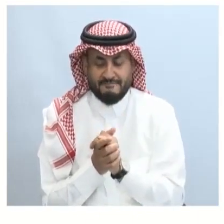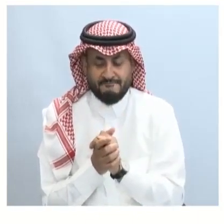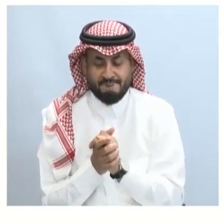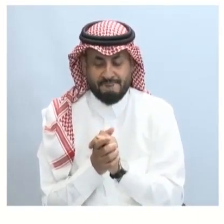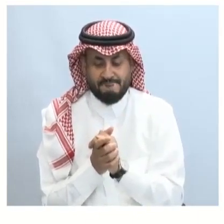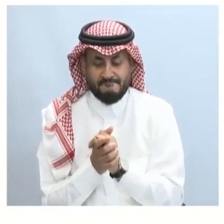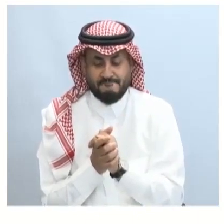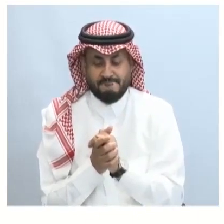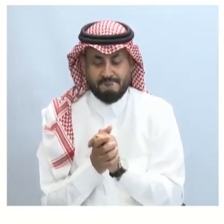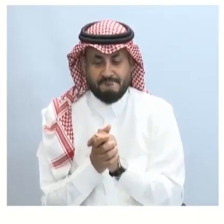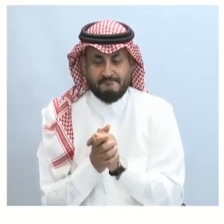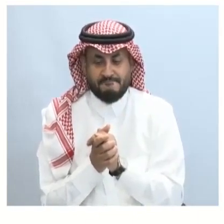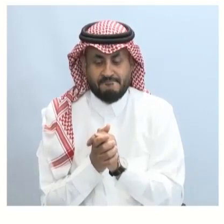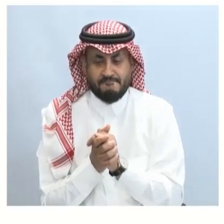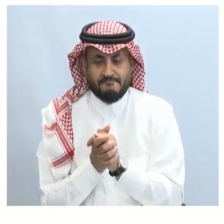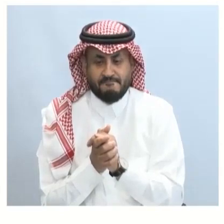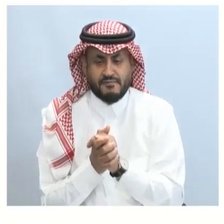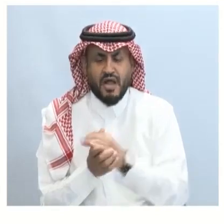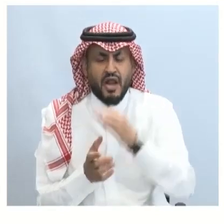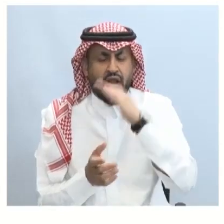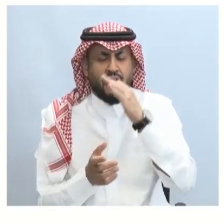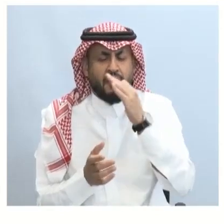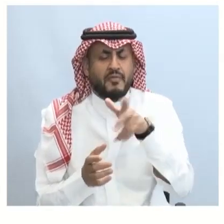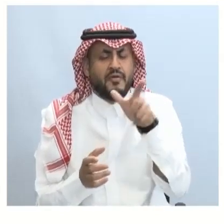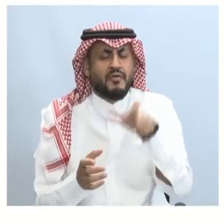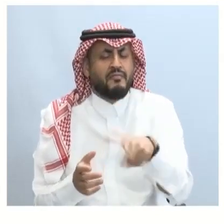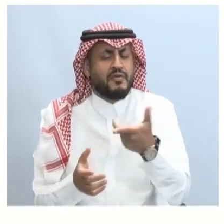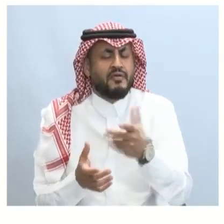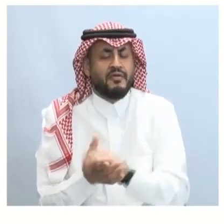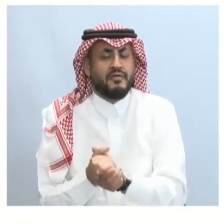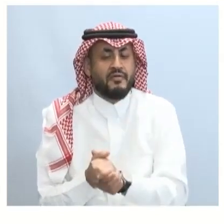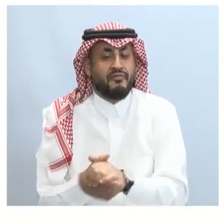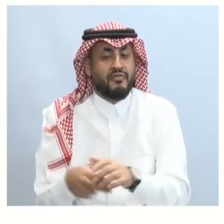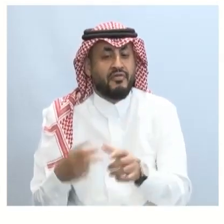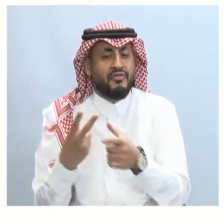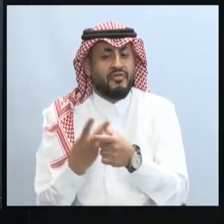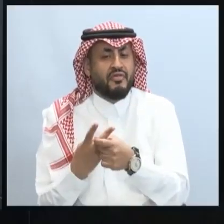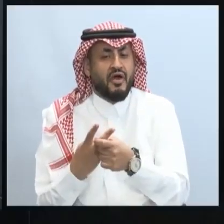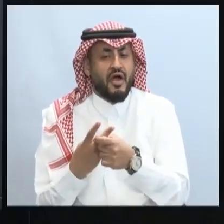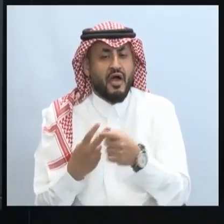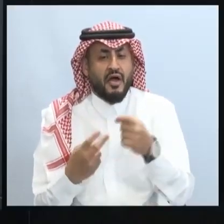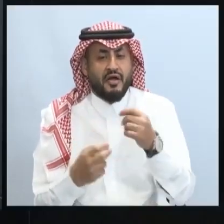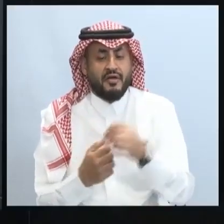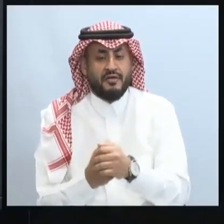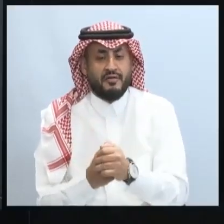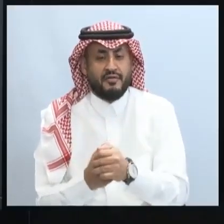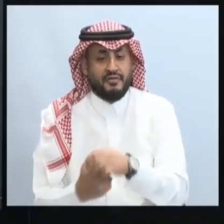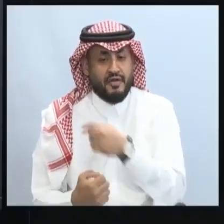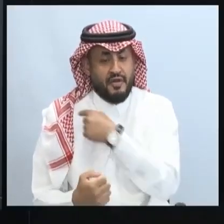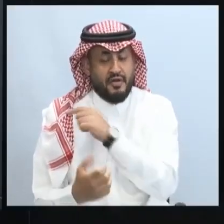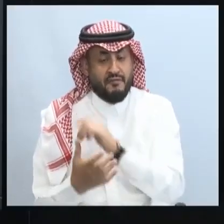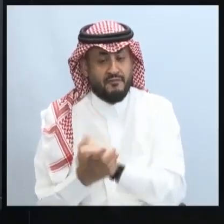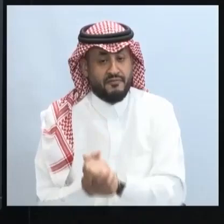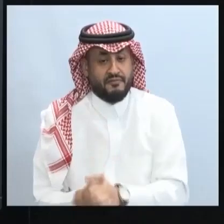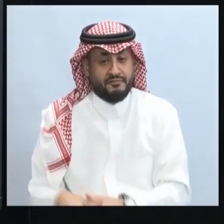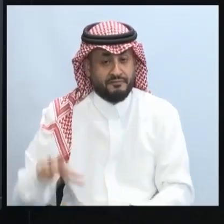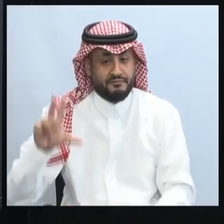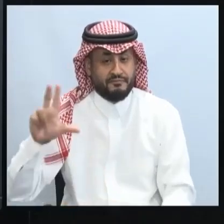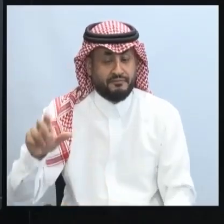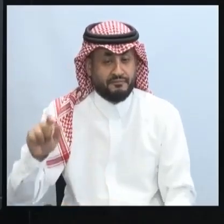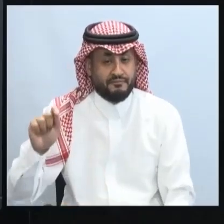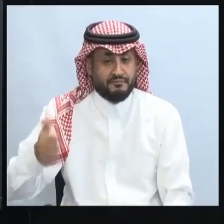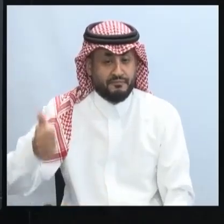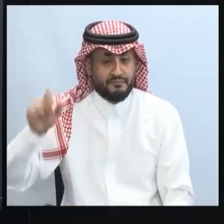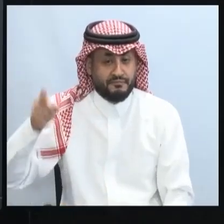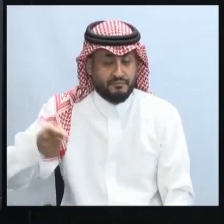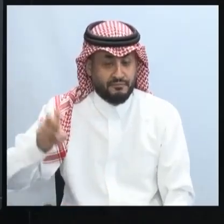الوجه المشروع راوي هذا الحديث هو الخليفه الثاني من الخلفاء الراشدين الفاروق عمر بن الخطاب